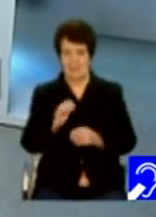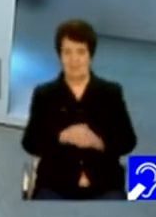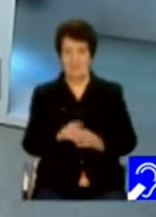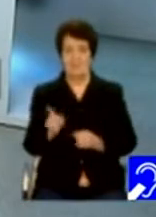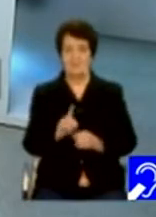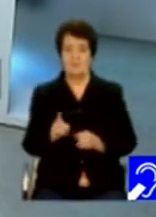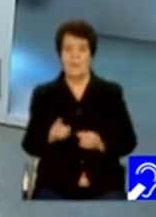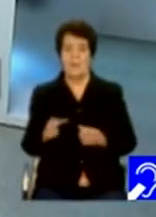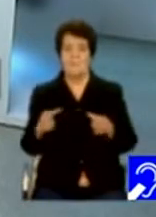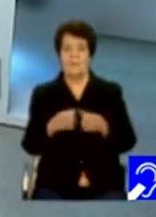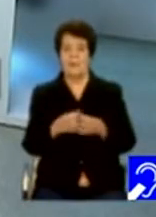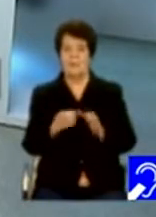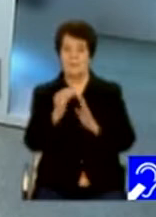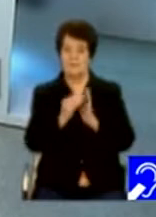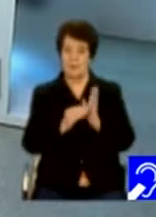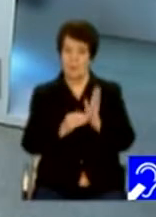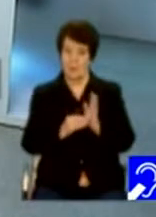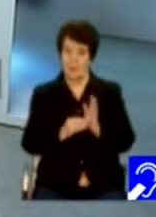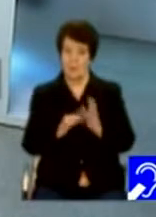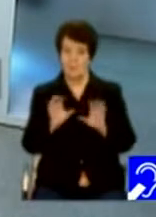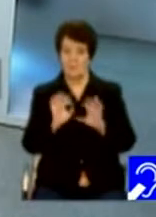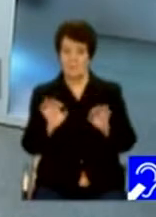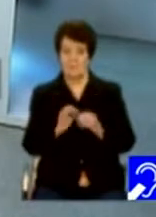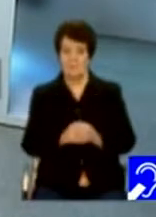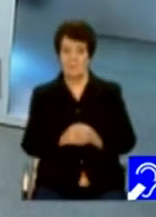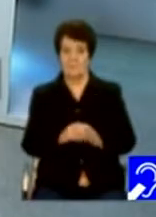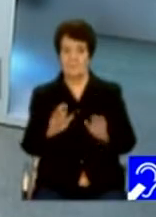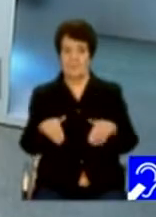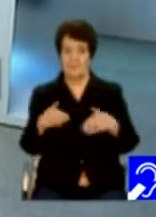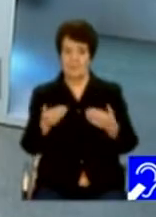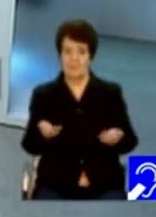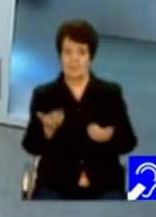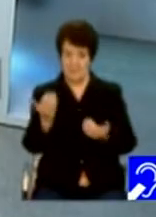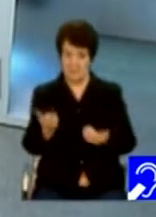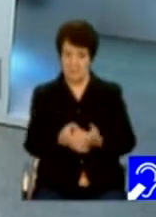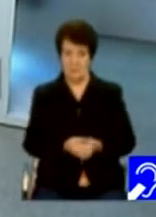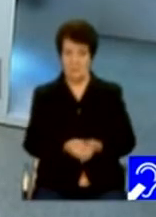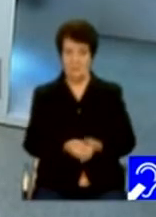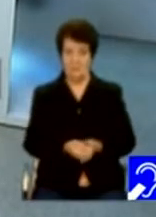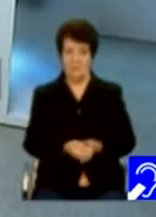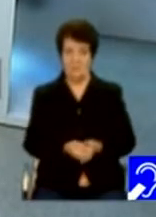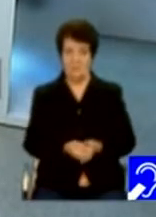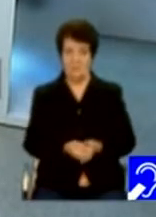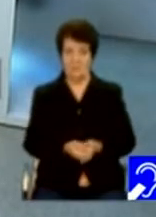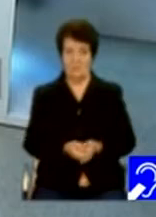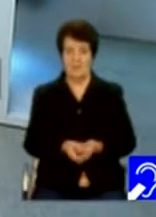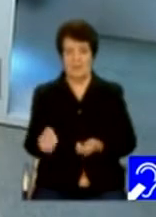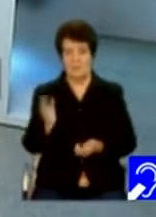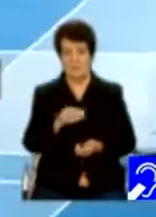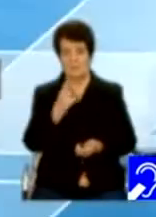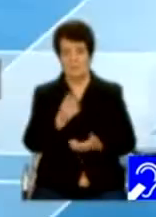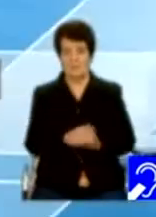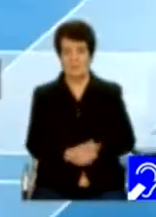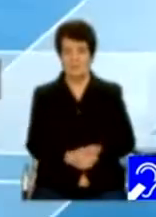despre partida, soluții, programe sau mai auzit. O să vă mai întreb eu pe parcurs, dar vreau să vă prezentați pe dumneavoastră și puțin și de ce, să vă cunoască lumea, de ce doriți